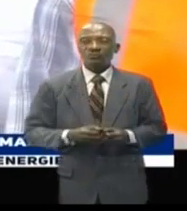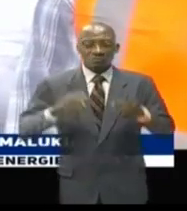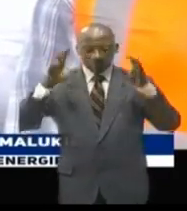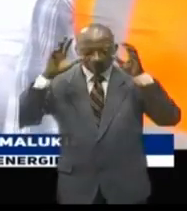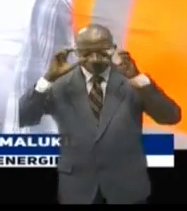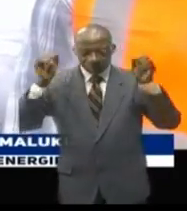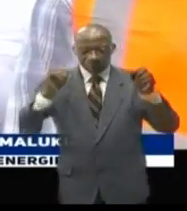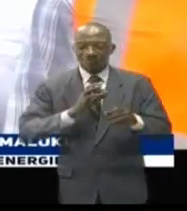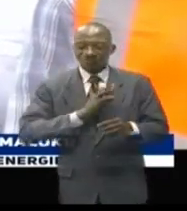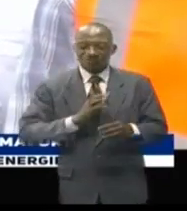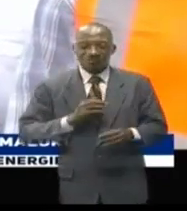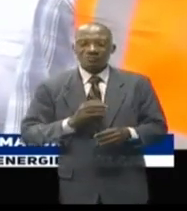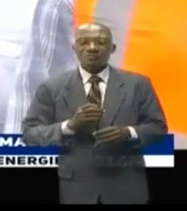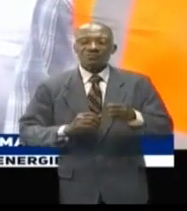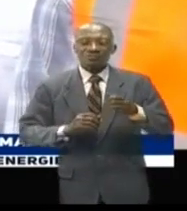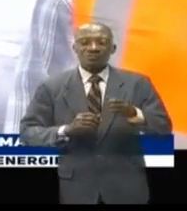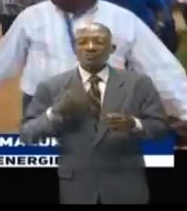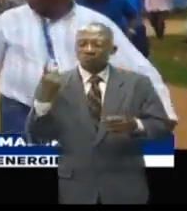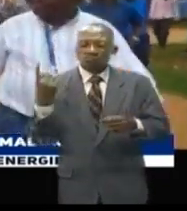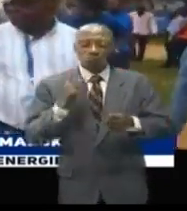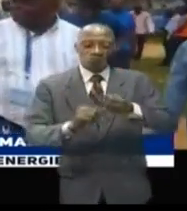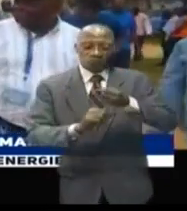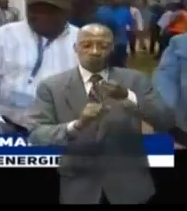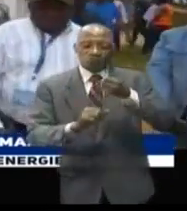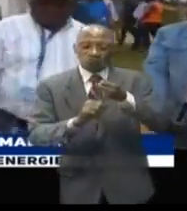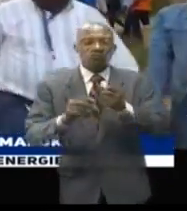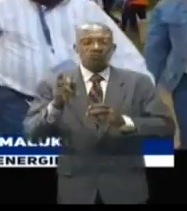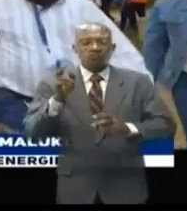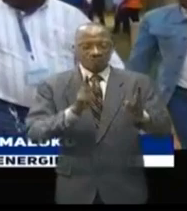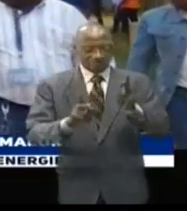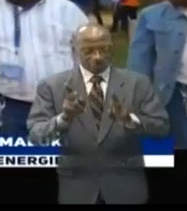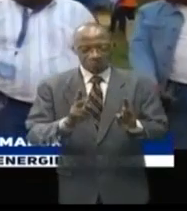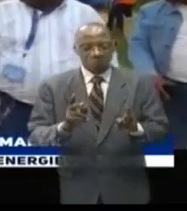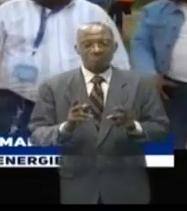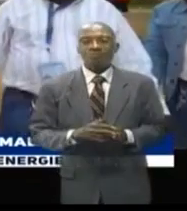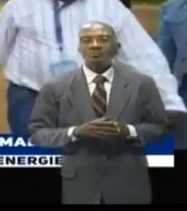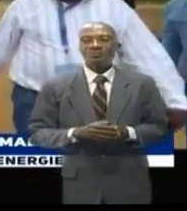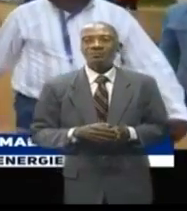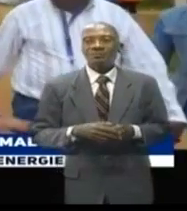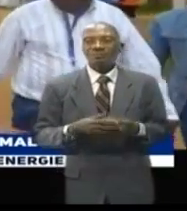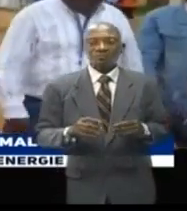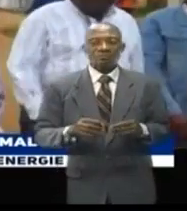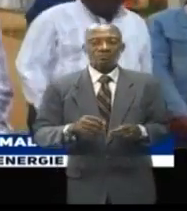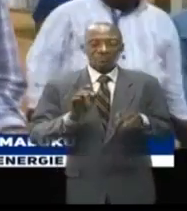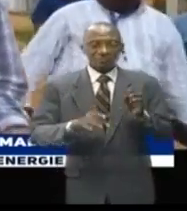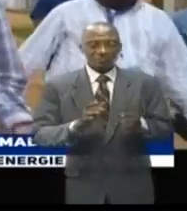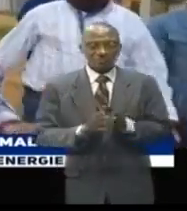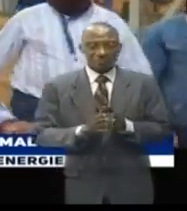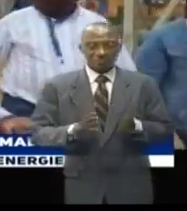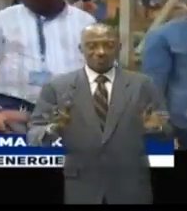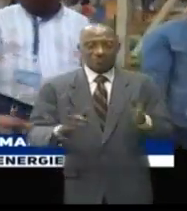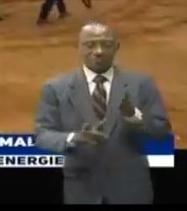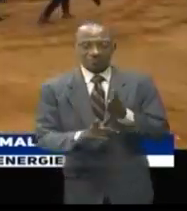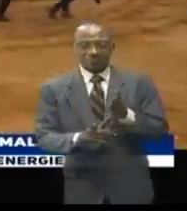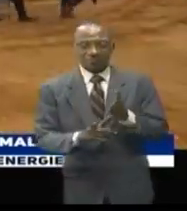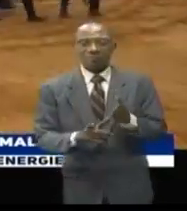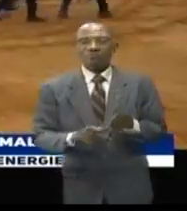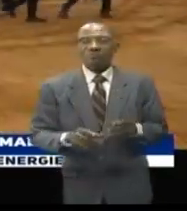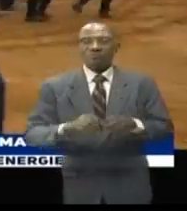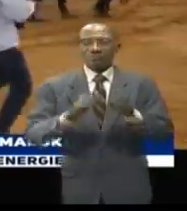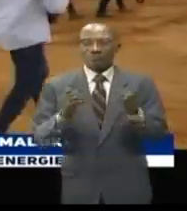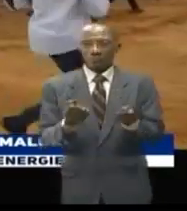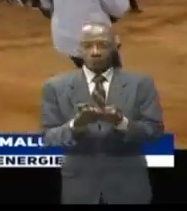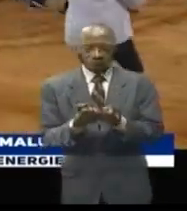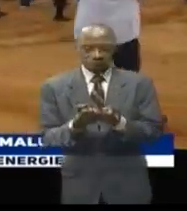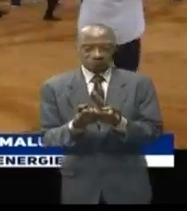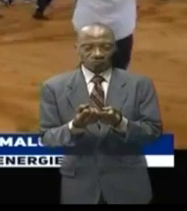derrière la population nous aurons des gains de cause sentiment de satisfaction pour les aider générale adjoint la Régie des USA jambosco